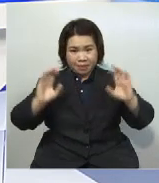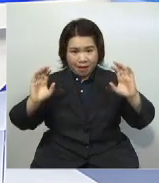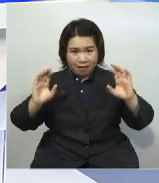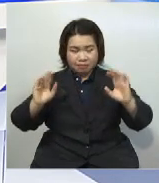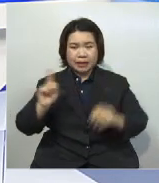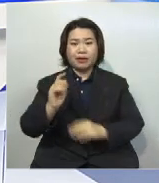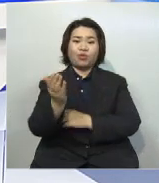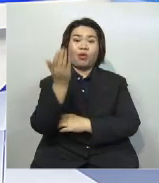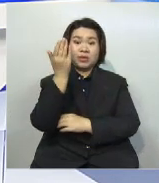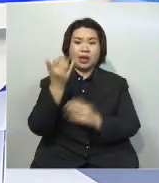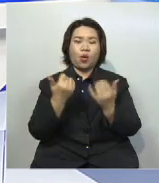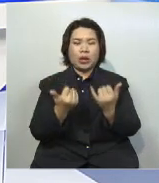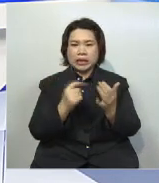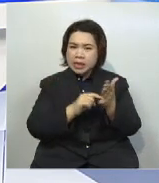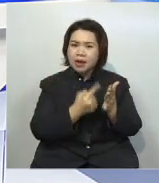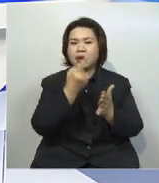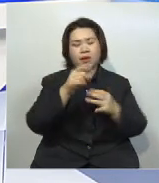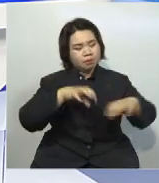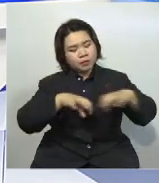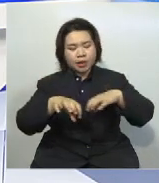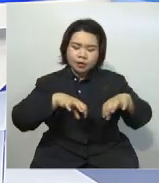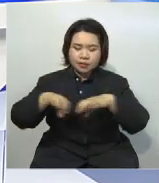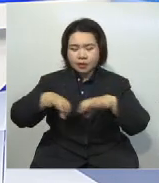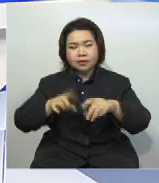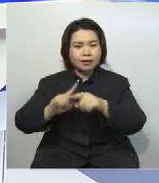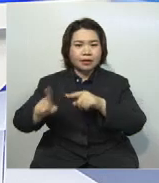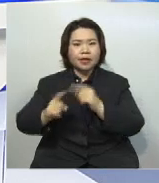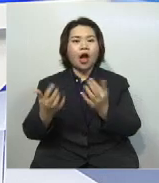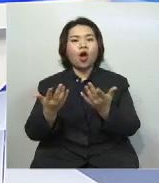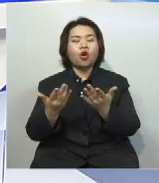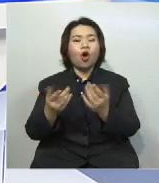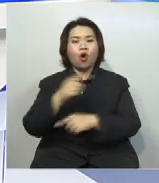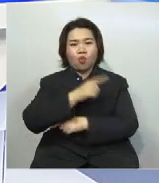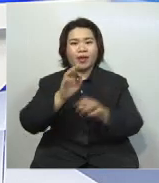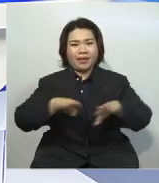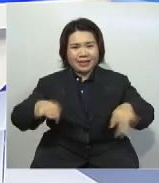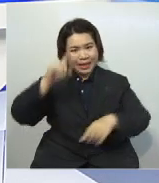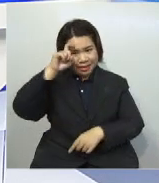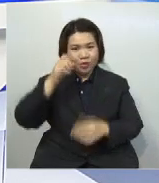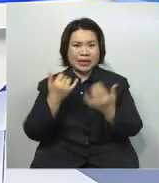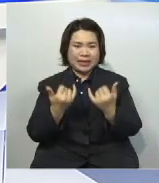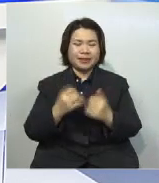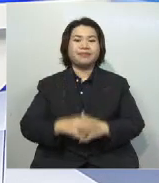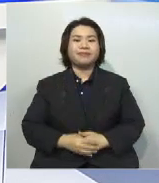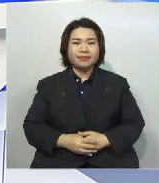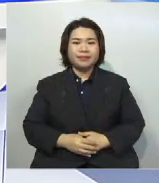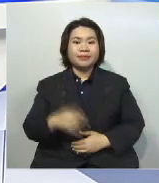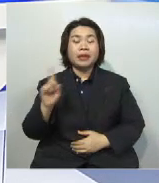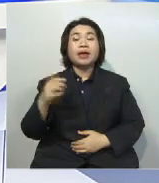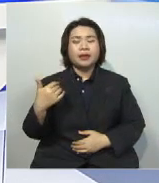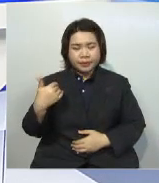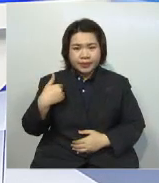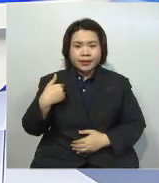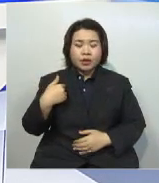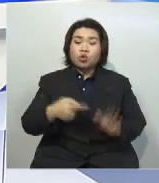าลค่ะตั้งแต่ช่วงเช้าที่ผ่านมาเริ่มมีการจัดเตรียมสถานที่เพื่อรองรับการจัดงานวันเด็กแห่งชาติในวันเสาร์นี้แล้วนะคะนอกจากนี้ยังมี